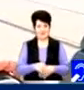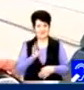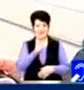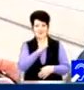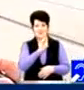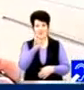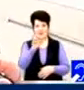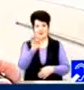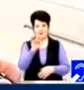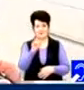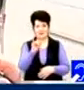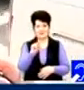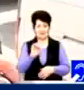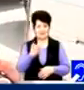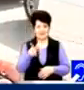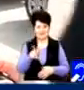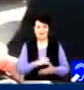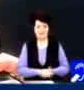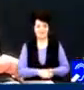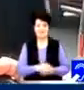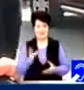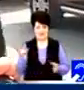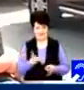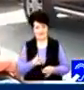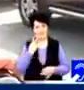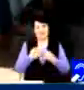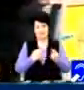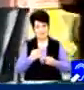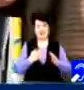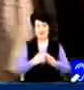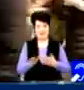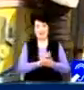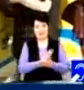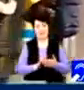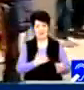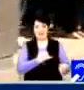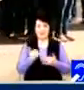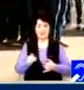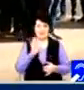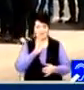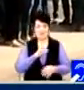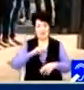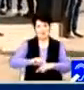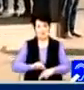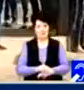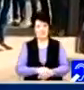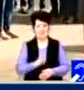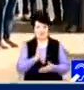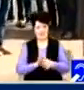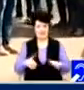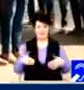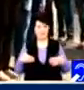Moldovei de la briceni și lasă f tot întotdeauna în casă curată trebuie stimat femeile că muncesc aveți vreo